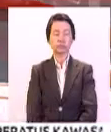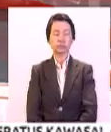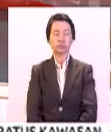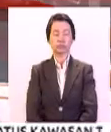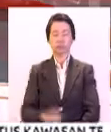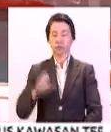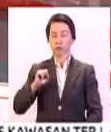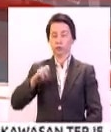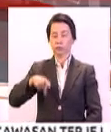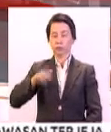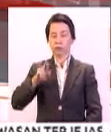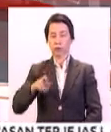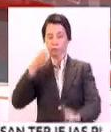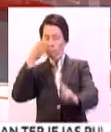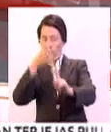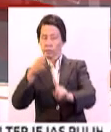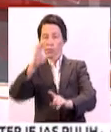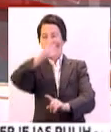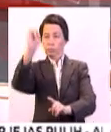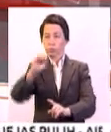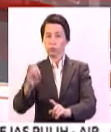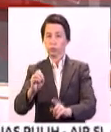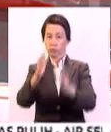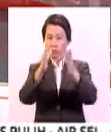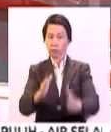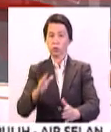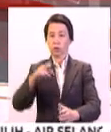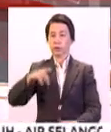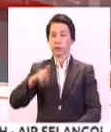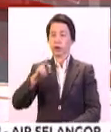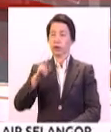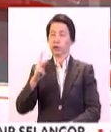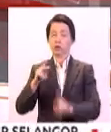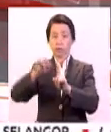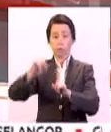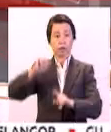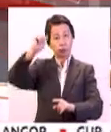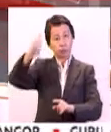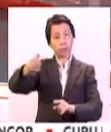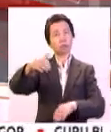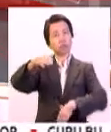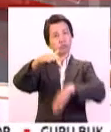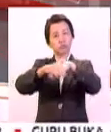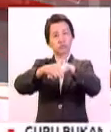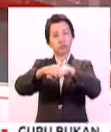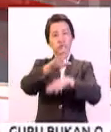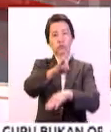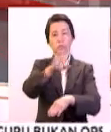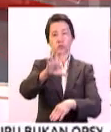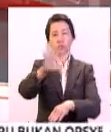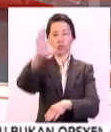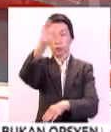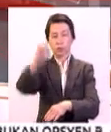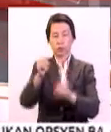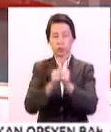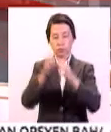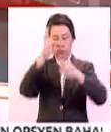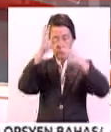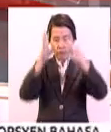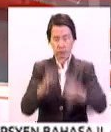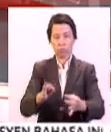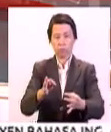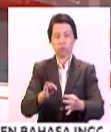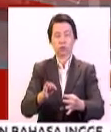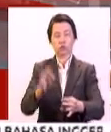Sementara itu, SPR menyasarkan peratusan pengundian PRK disandakan esok bakal mencecah 75% dengan keputusannya